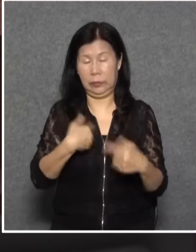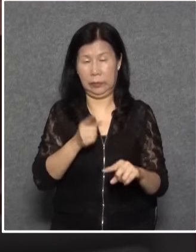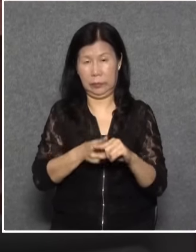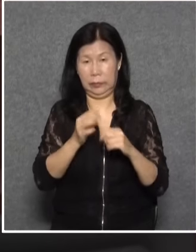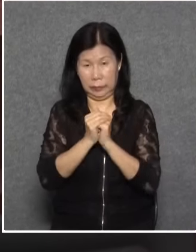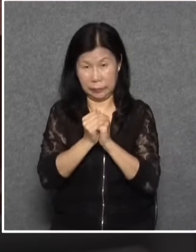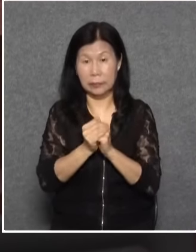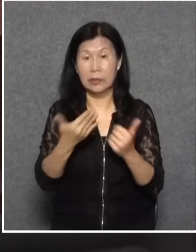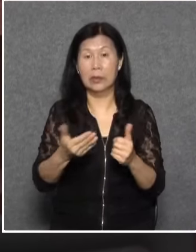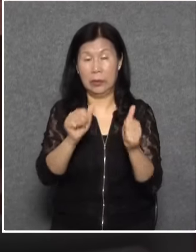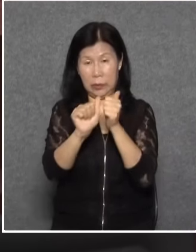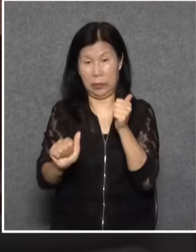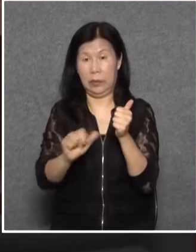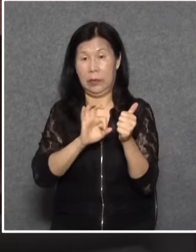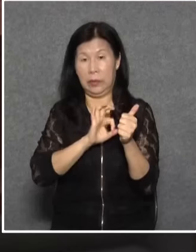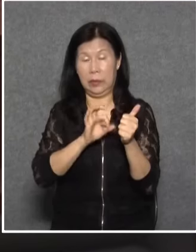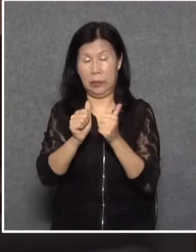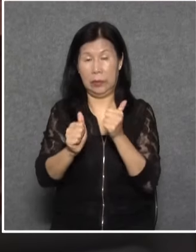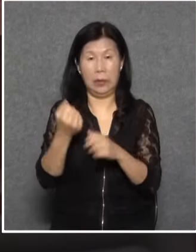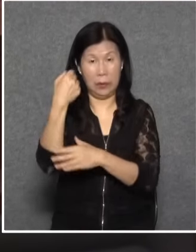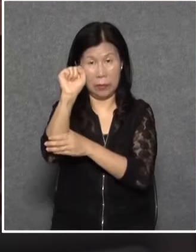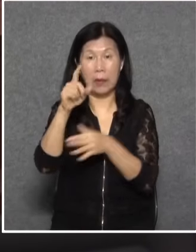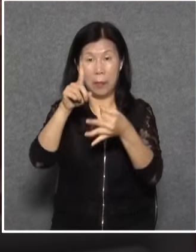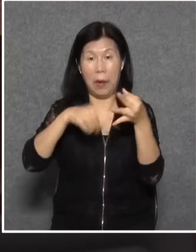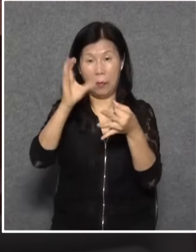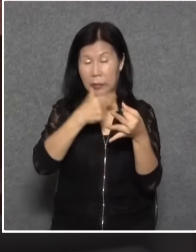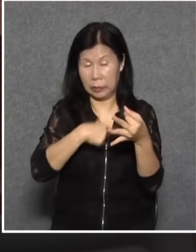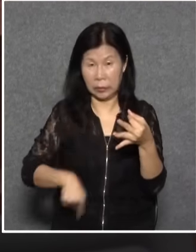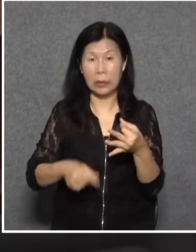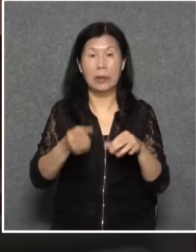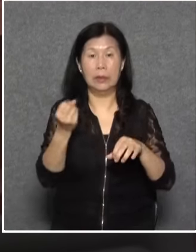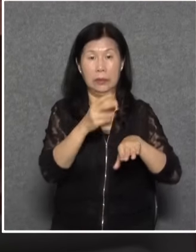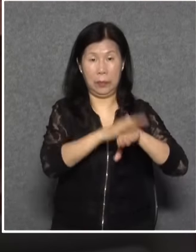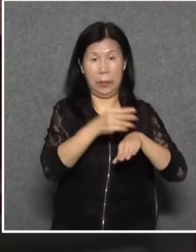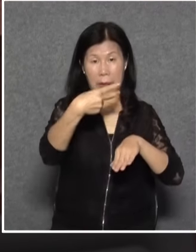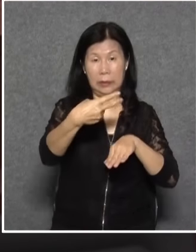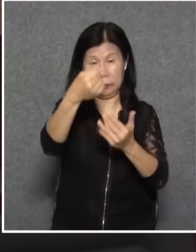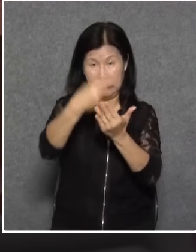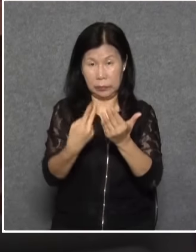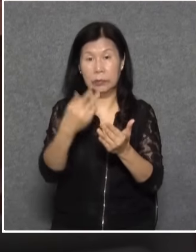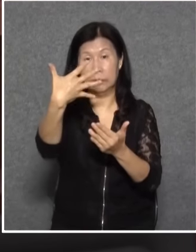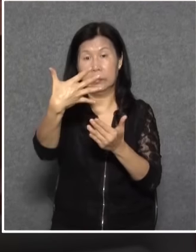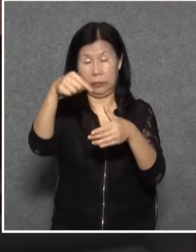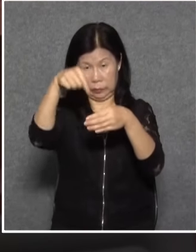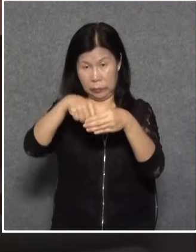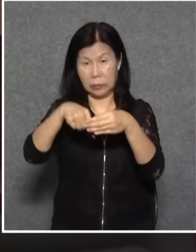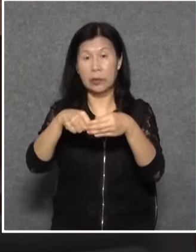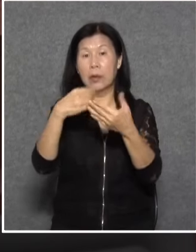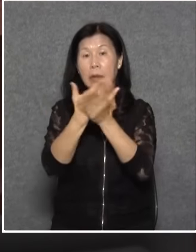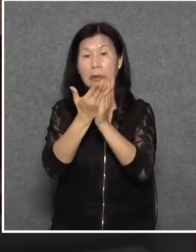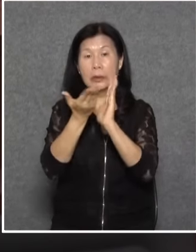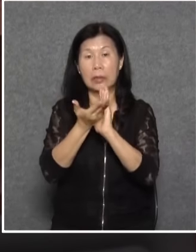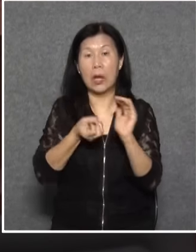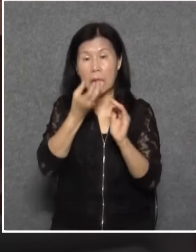我懇請委員反對黃毓民議員的修正案，以保留第二號條例草案第5條中對不同選舉的提